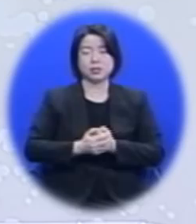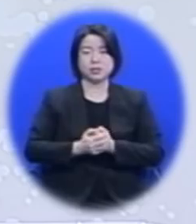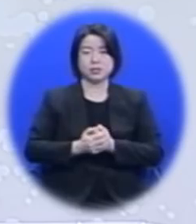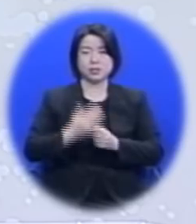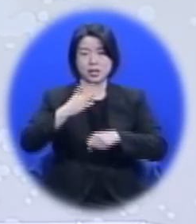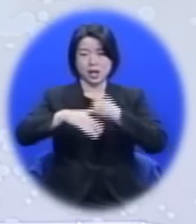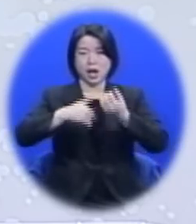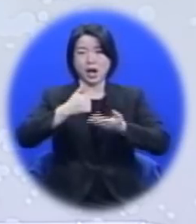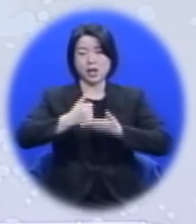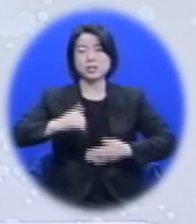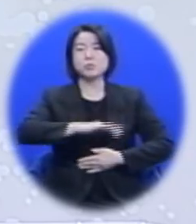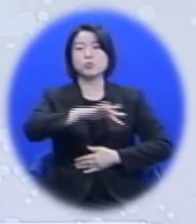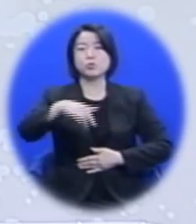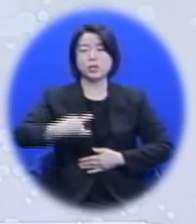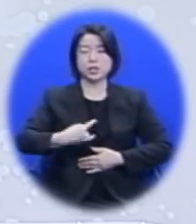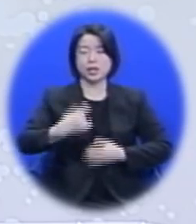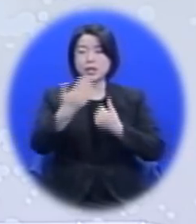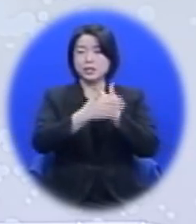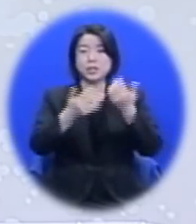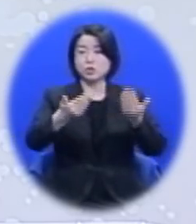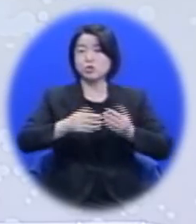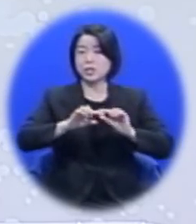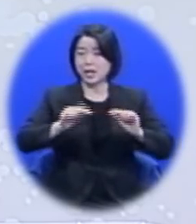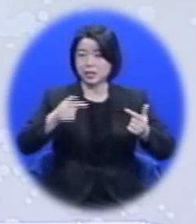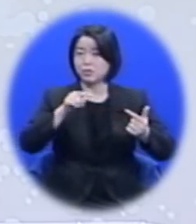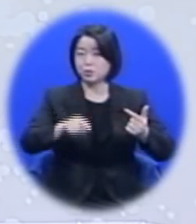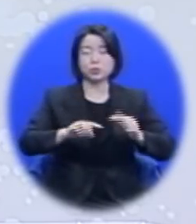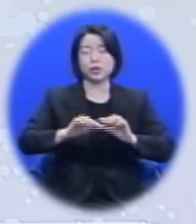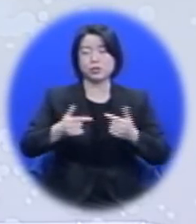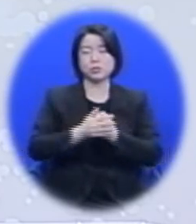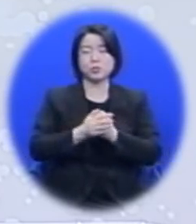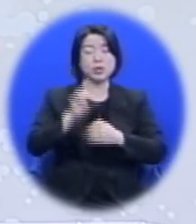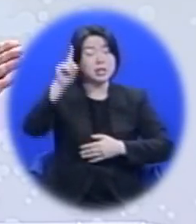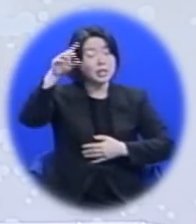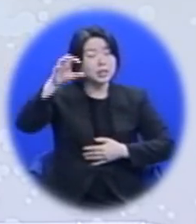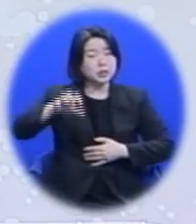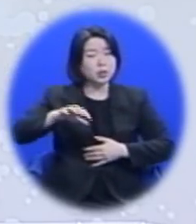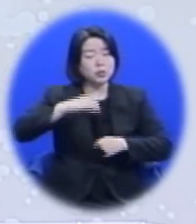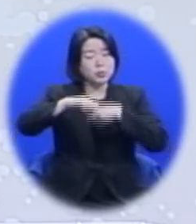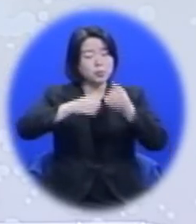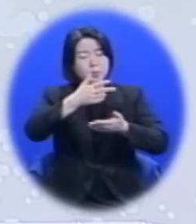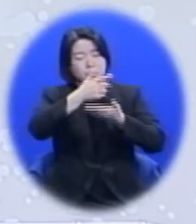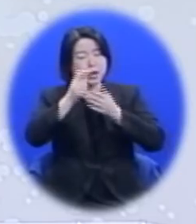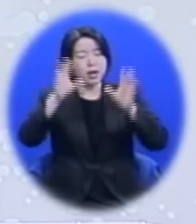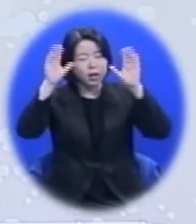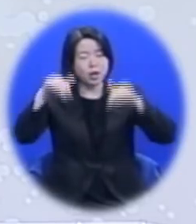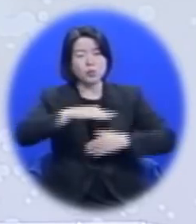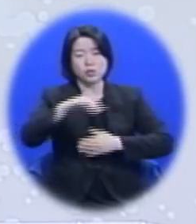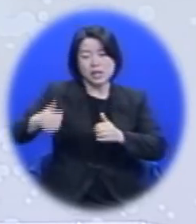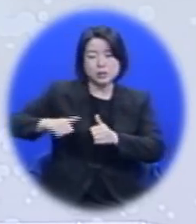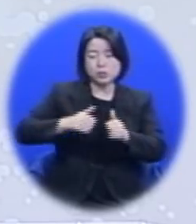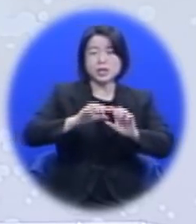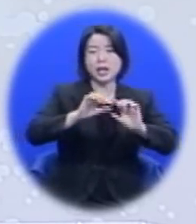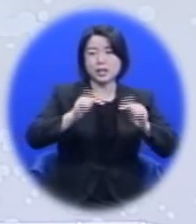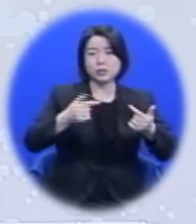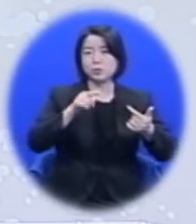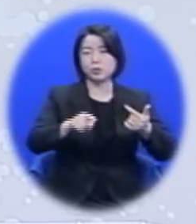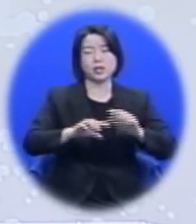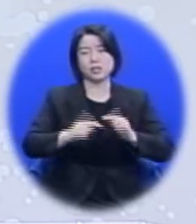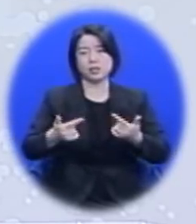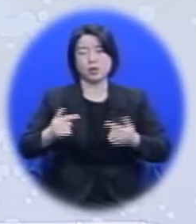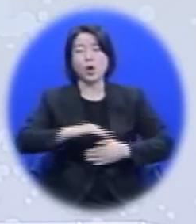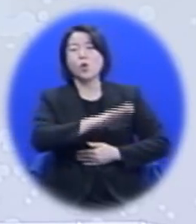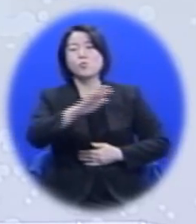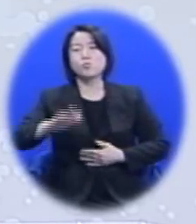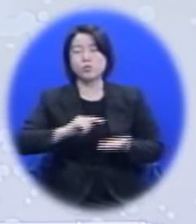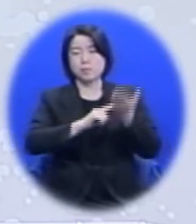하나님이 우리에게 은혜를 안 주심도 아니고 천국의 사냥개가 우리를 쫓아오지 않음도 아닙니다. 우리의 반응이 다른